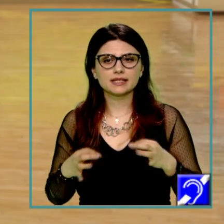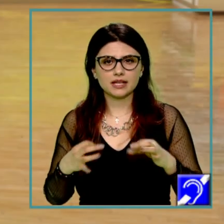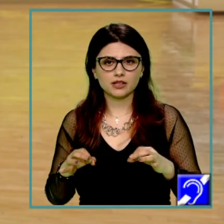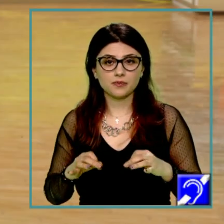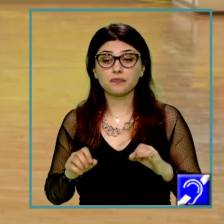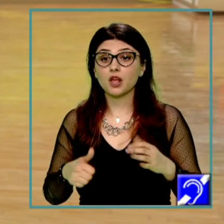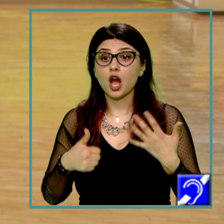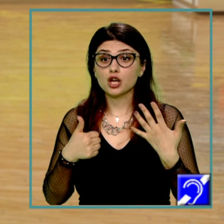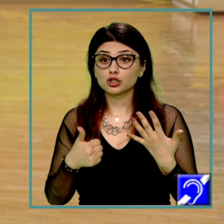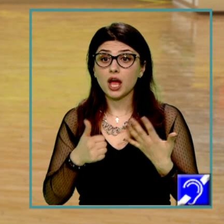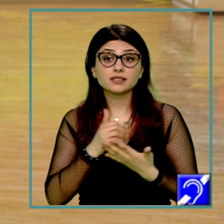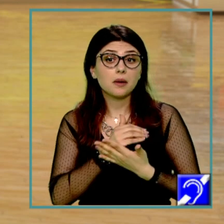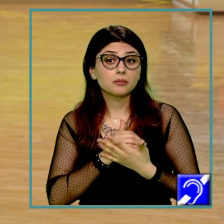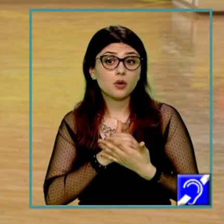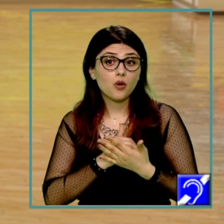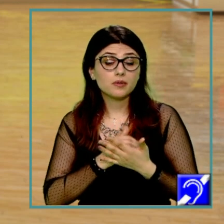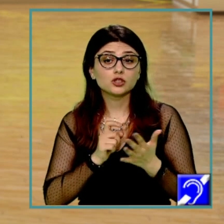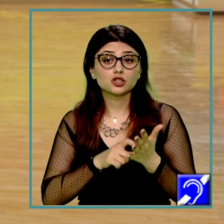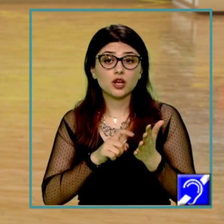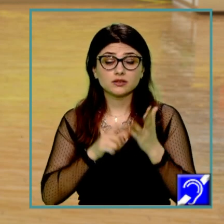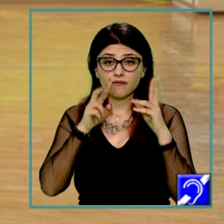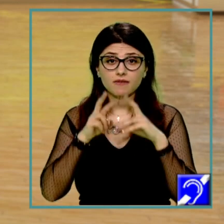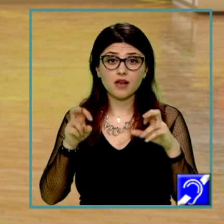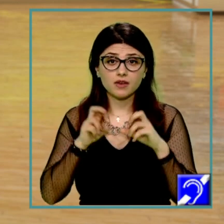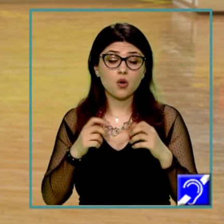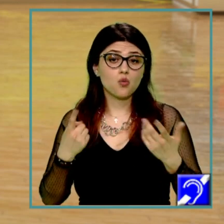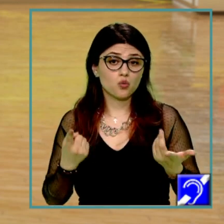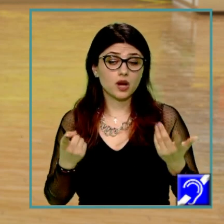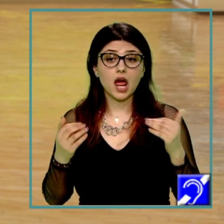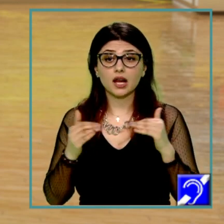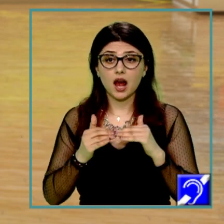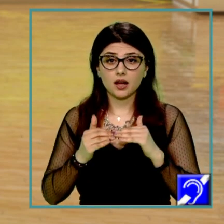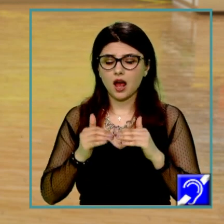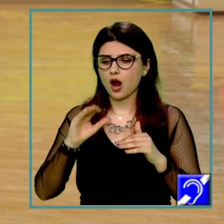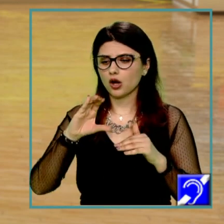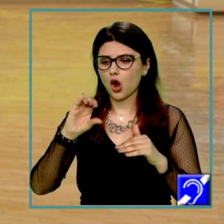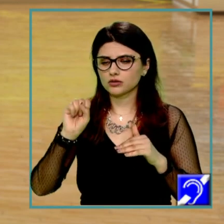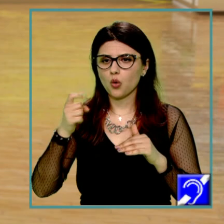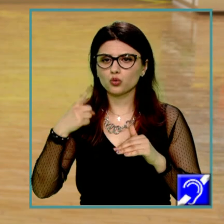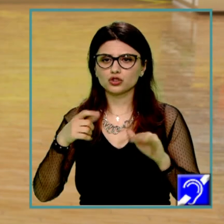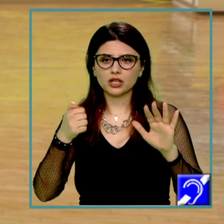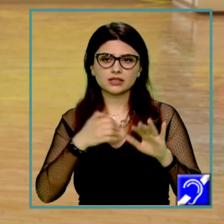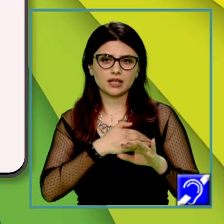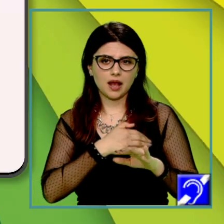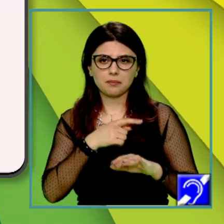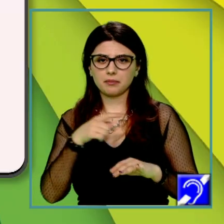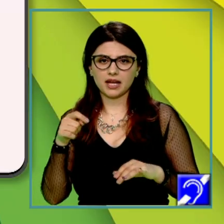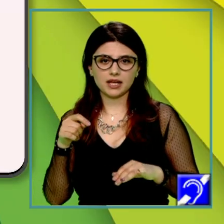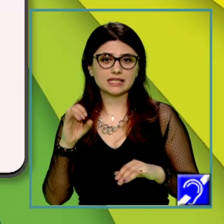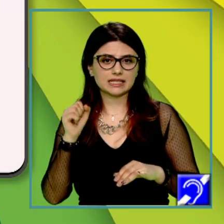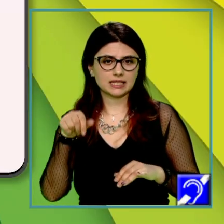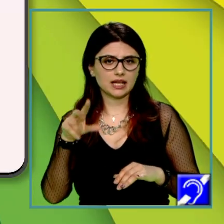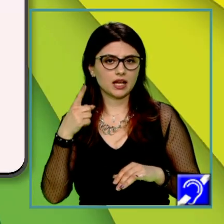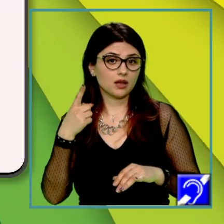șasea problema se cere verificarea unei egalități cosinus de 60 de grade pe lângă cinci sinus de